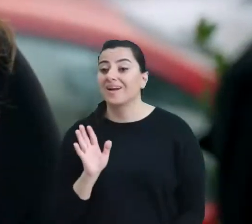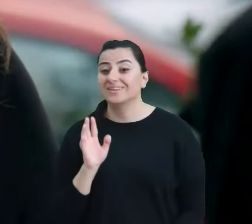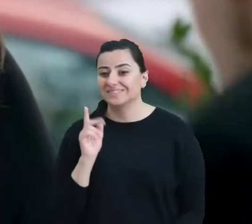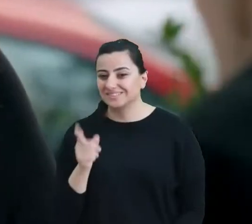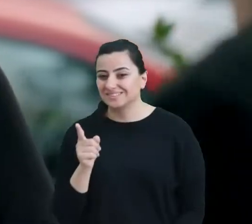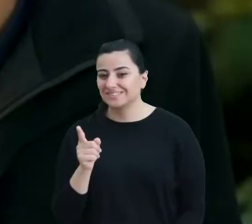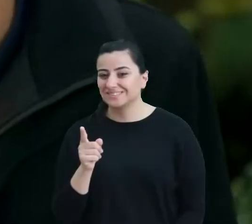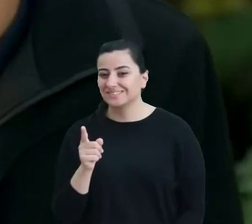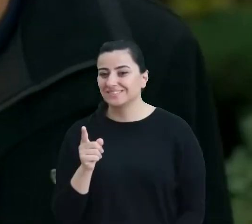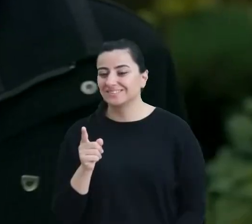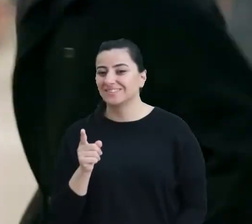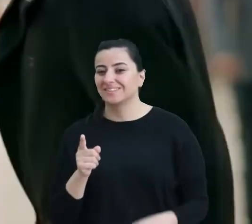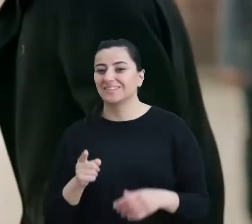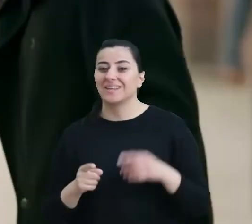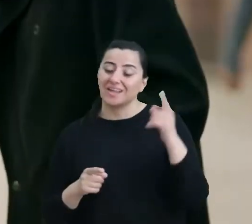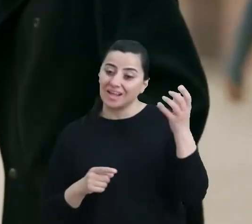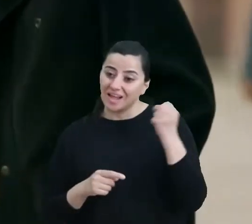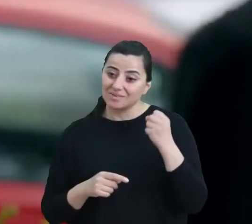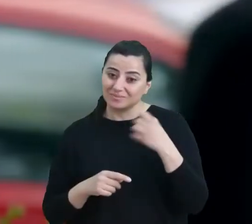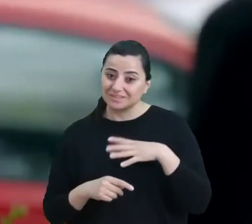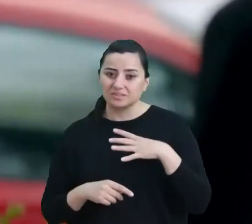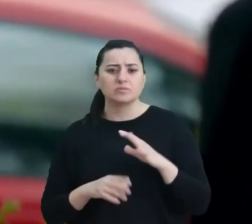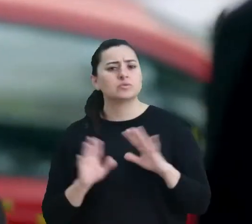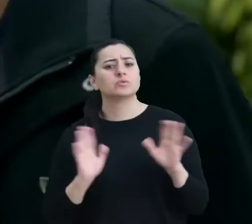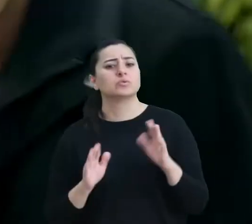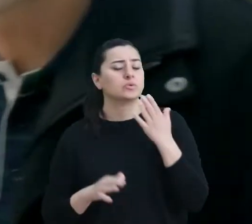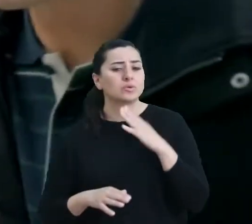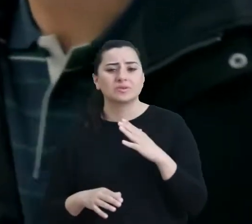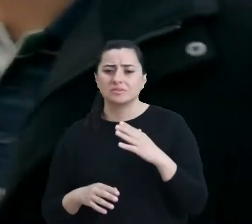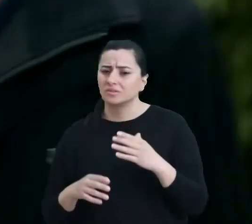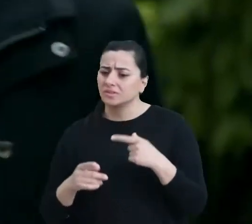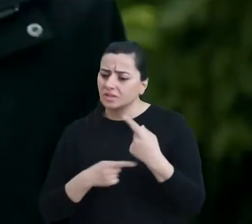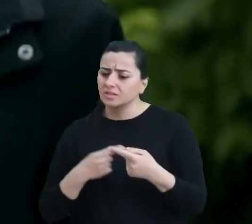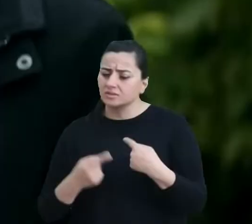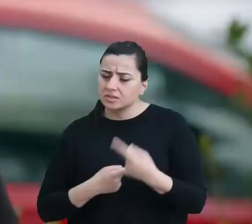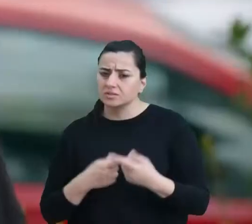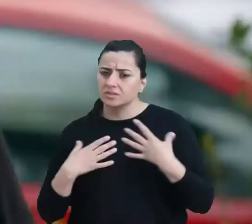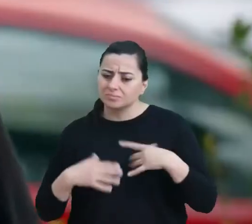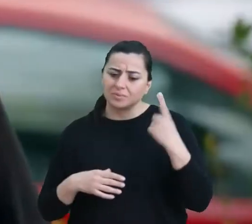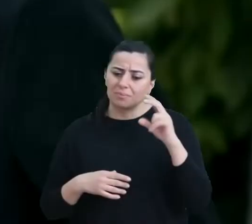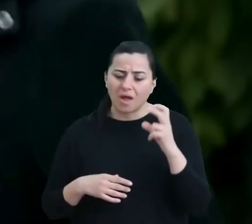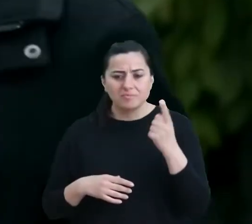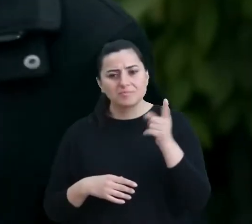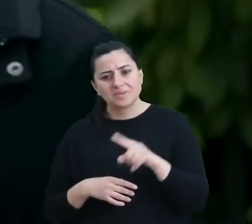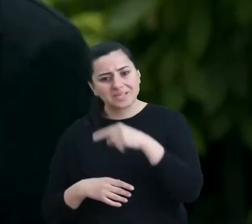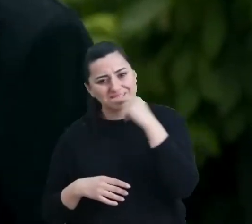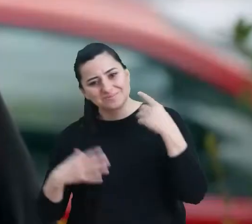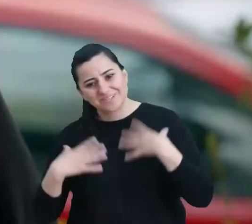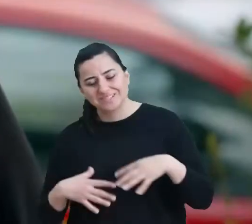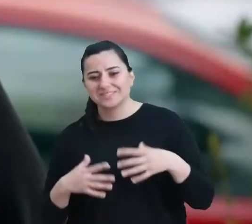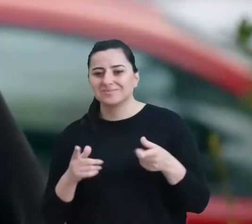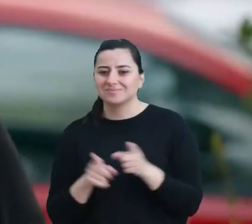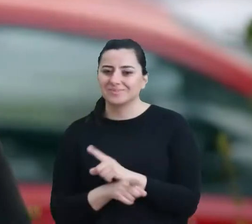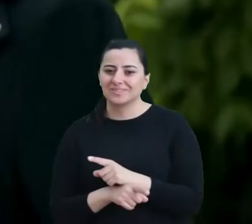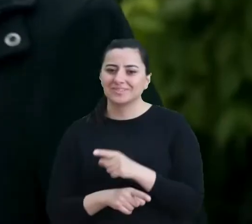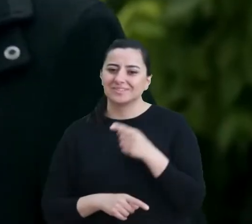Ha, sen o mavi elbisen kırmızısını da beğenmiş. Gidem alam gelem onu. Yok. Değiştire değiştire giyersin. Bir gün mavisin giyersin, bir gün kırmızısın giyersin.